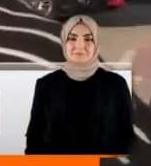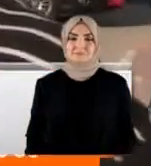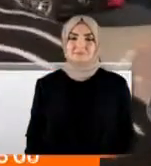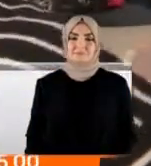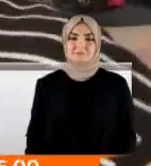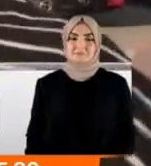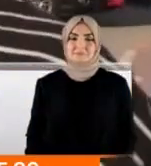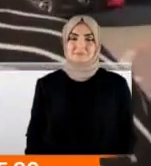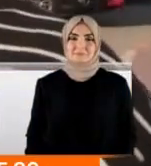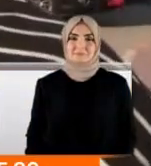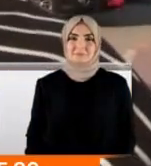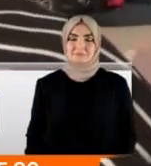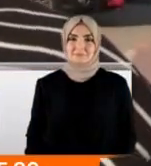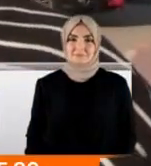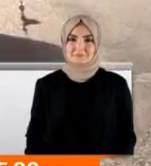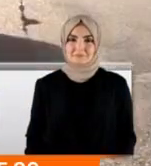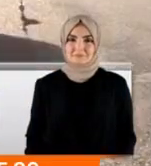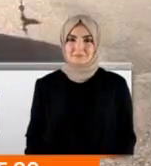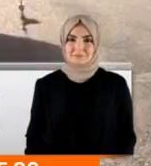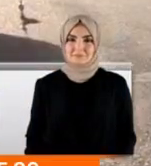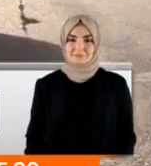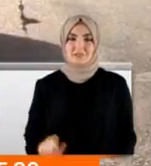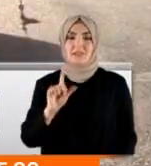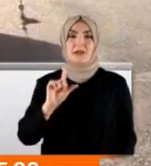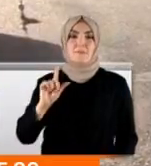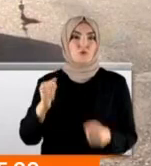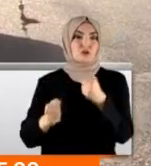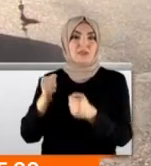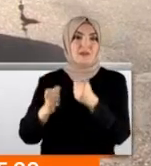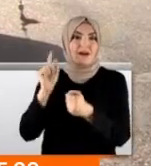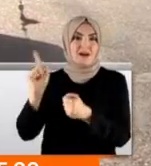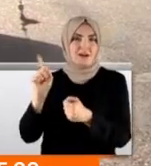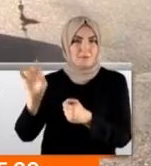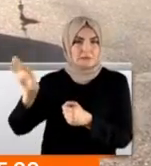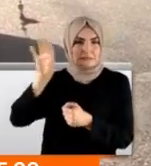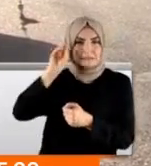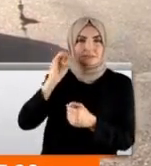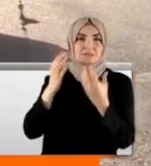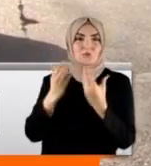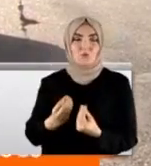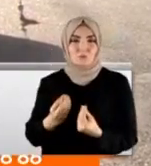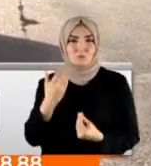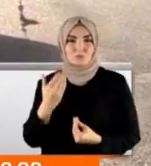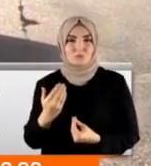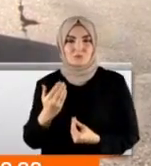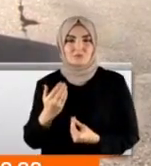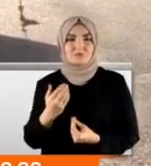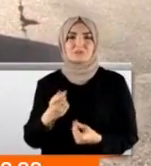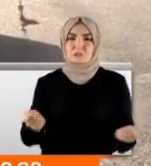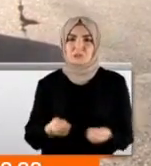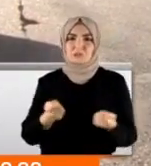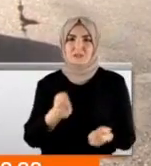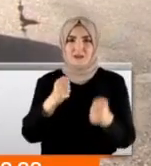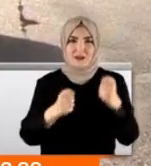Lamborghini'den baktığımızda hani gördük, biz bunu yapabilir miyiz düşündük. Lamborghini'den esinlendi, emektar aracının kapılarını yukarı doğru açılır şekle